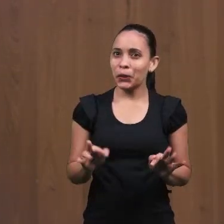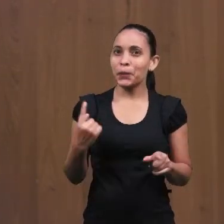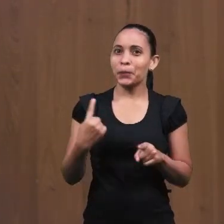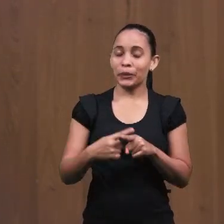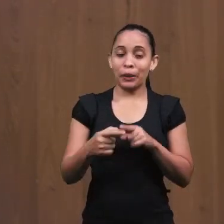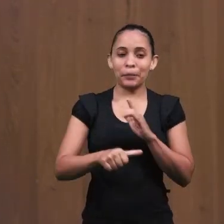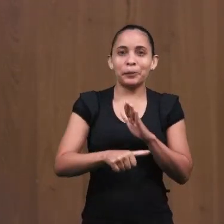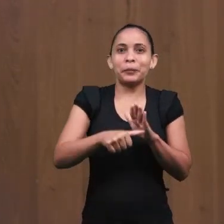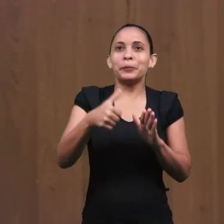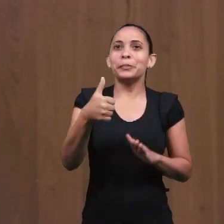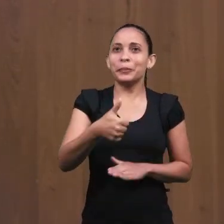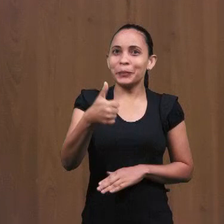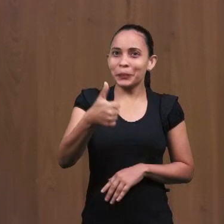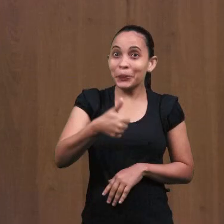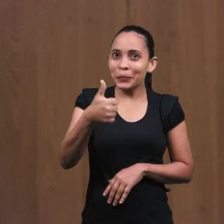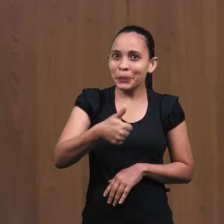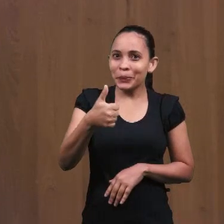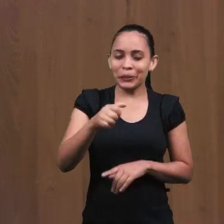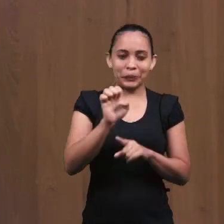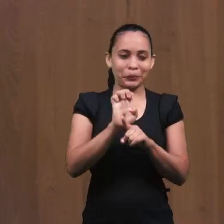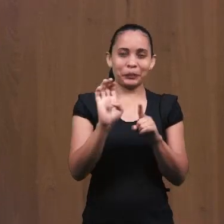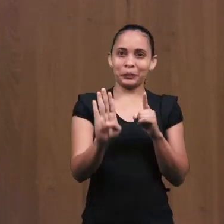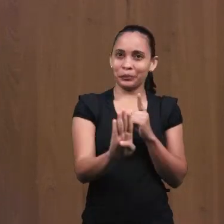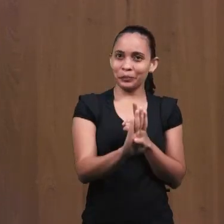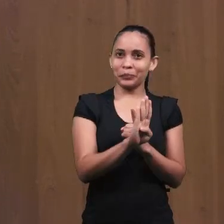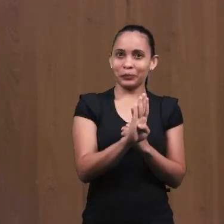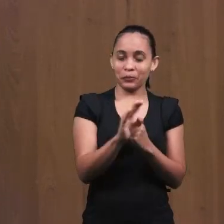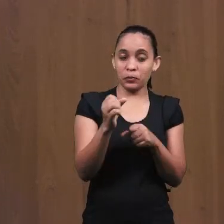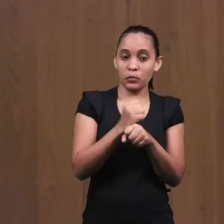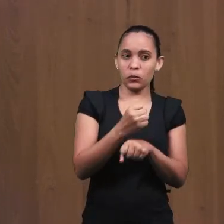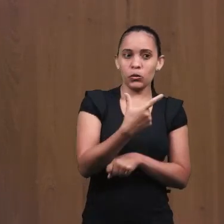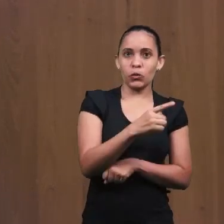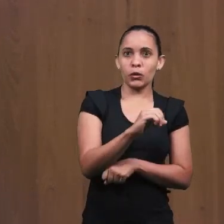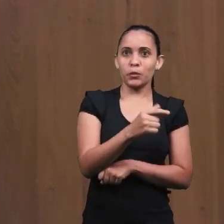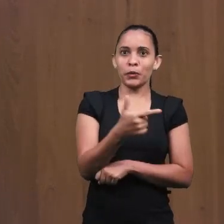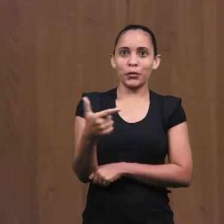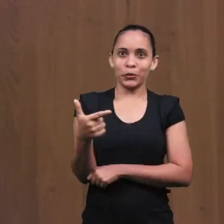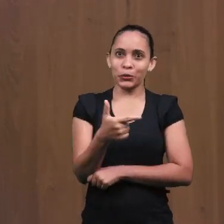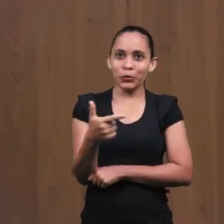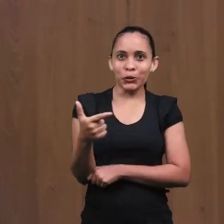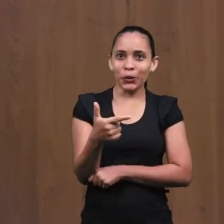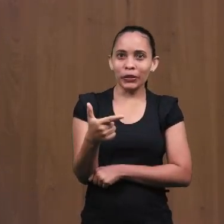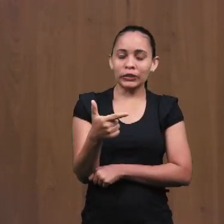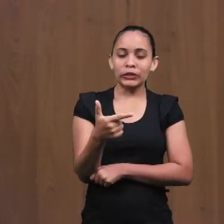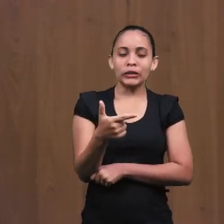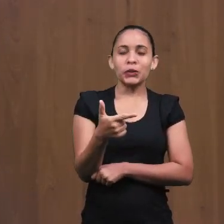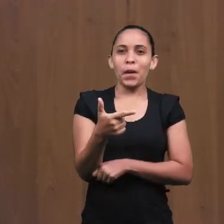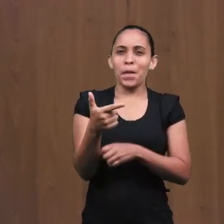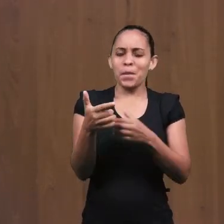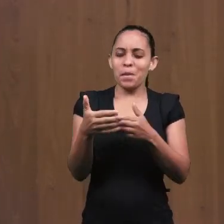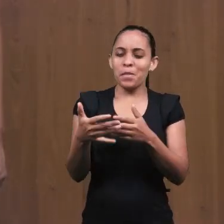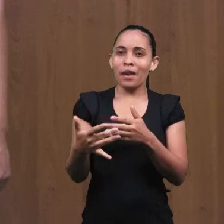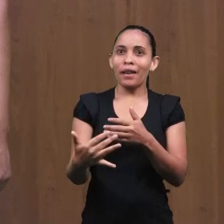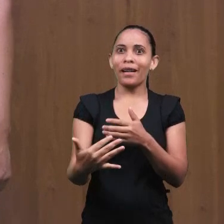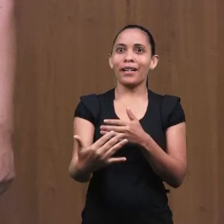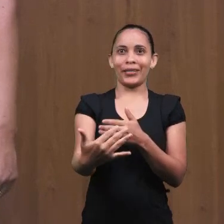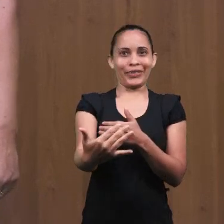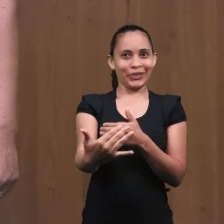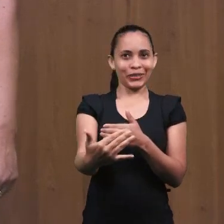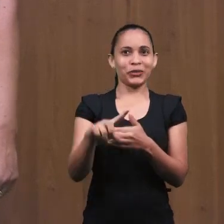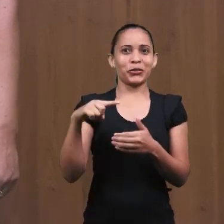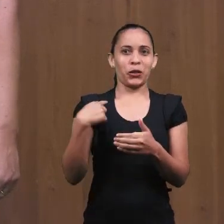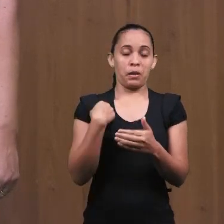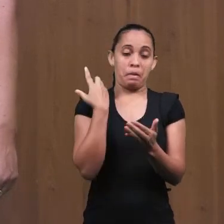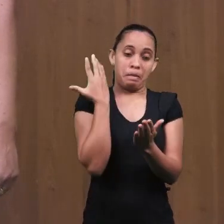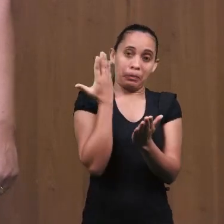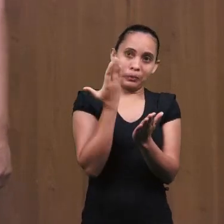la première école biblique de 2022. Certainement, le long de toute cette année, nous allons étudier la